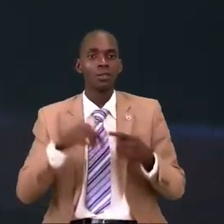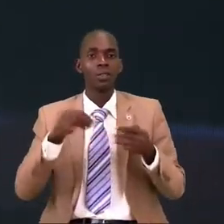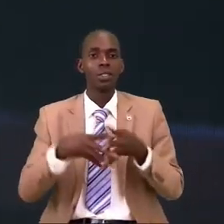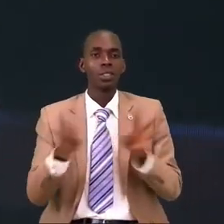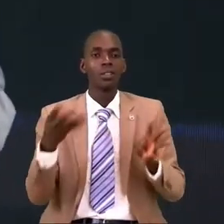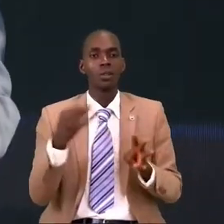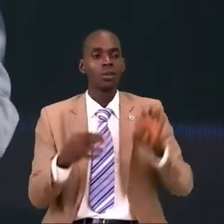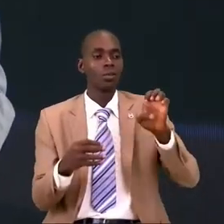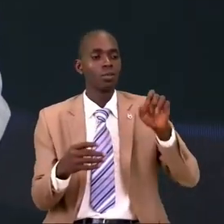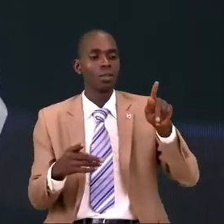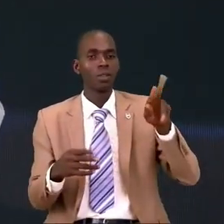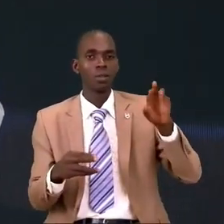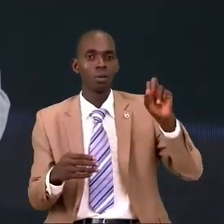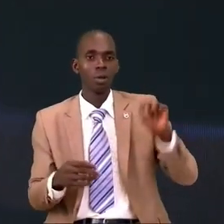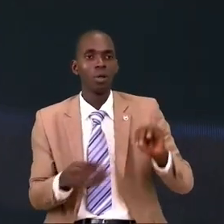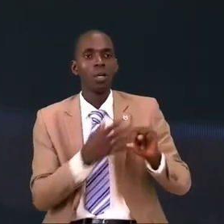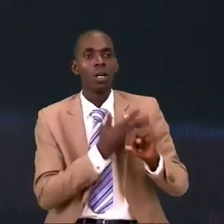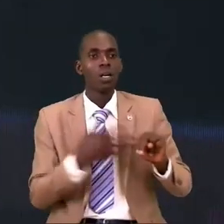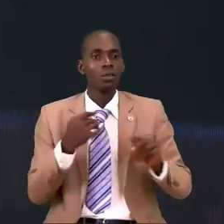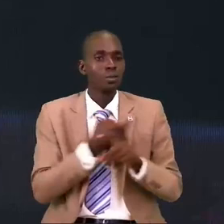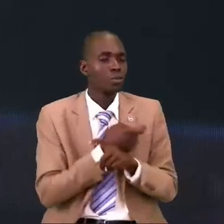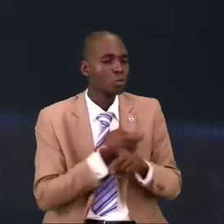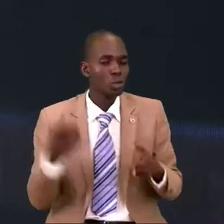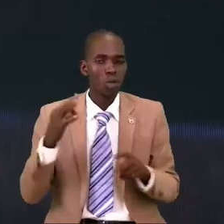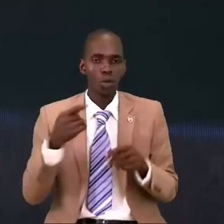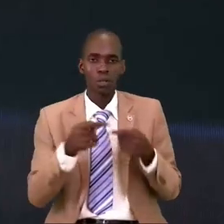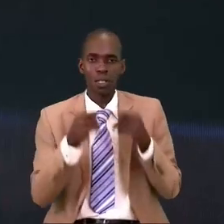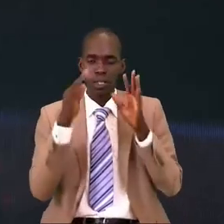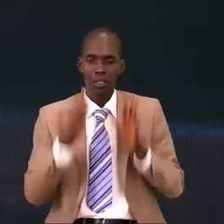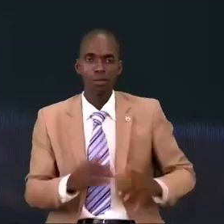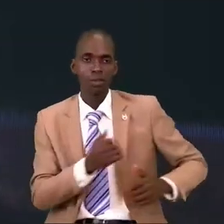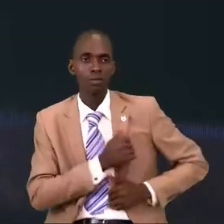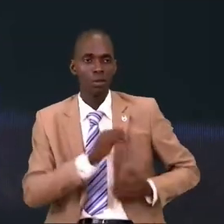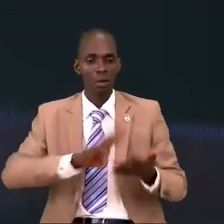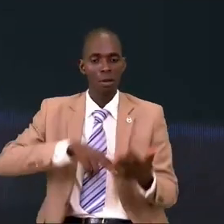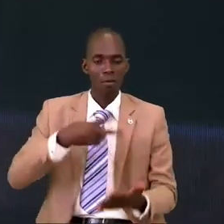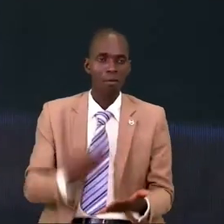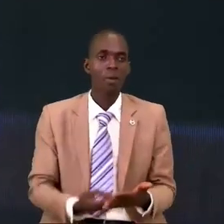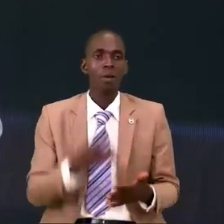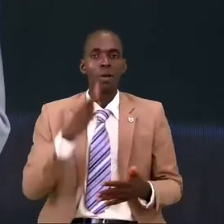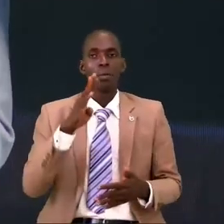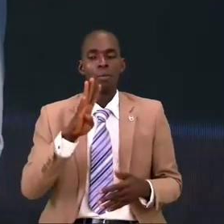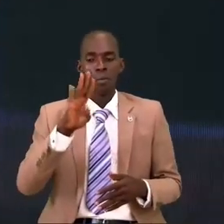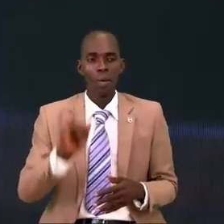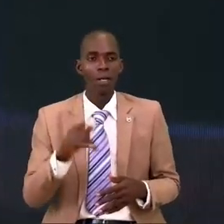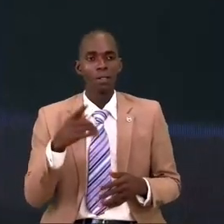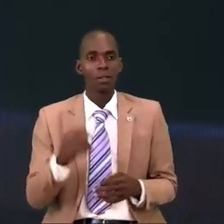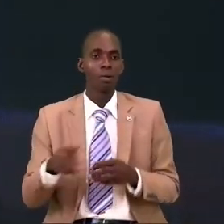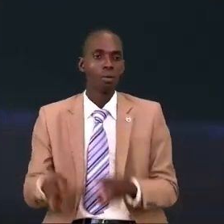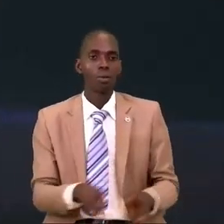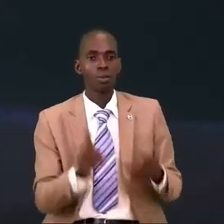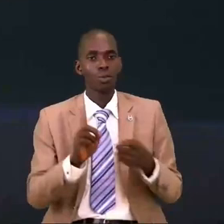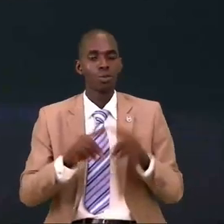blessés à mort, tombèrent dans le chemin de Charaïm jusqu'à Gath et